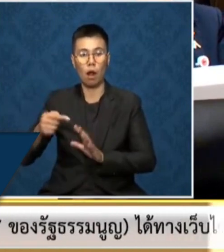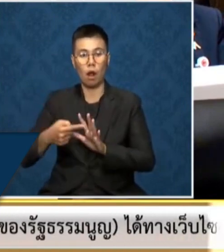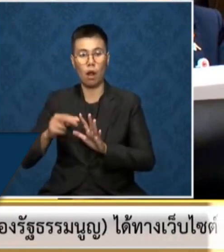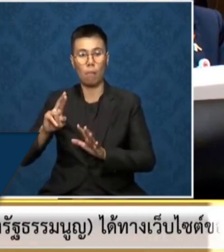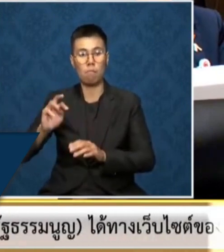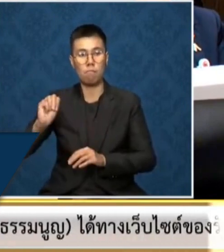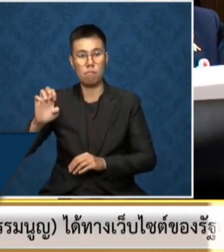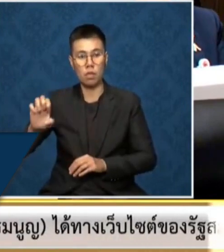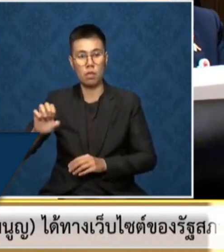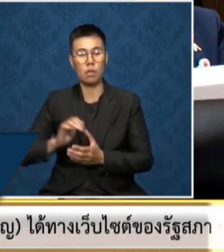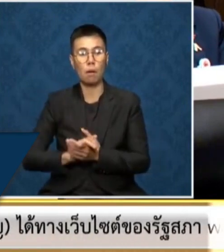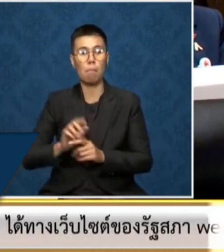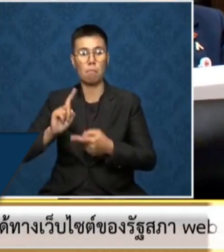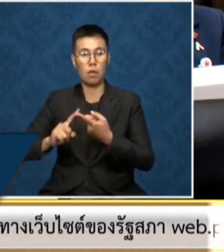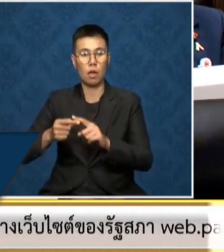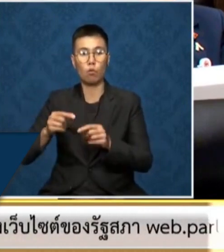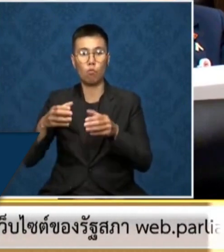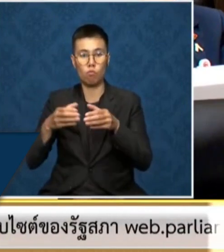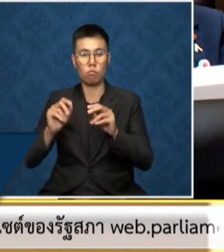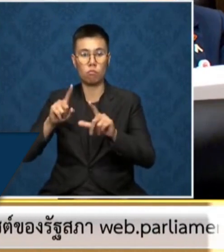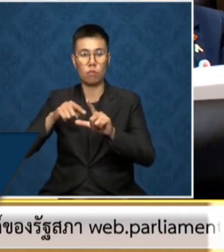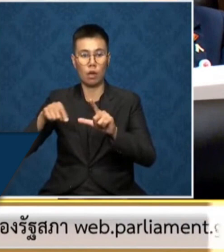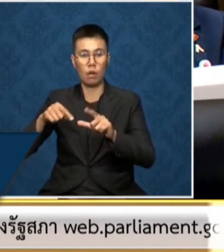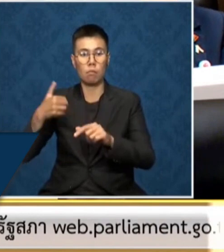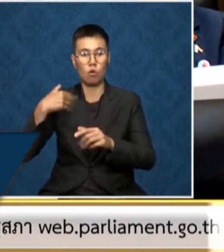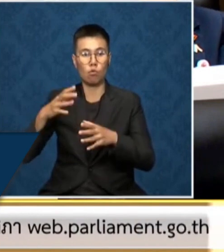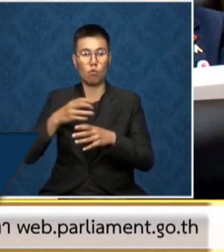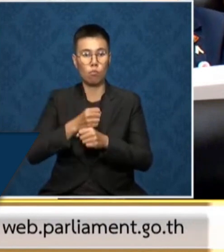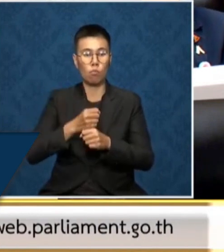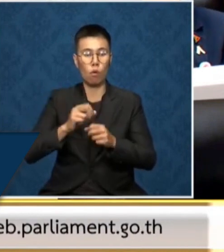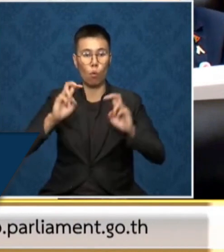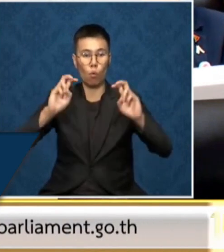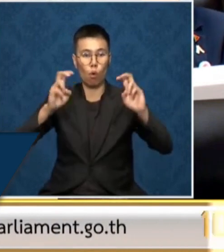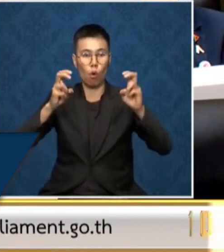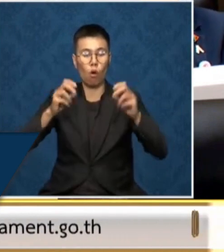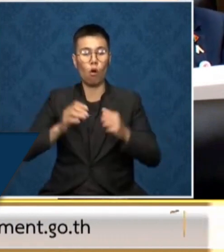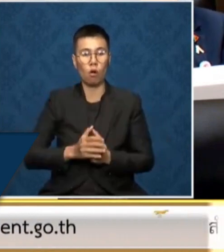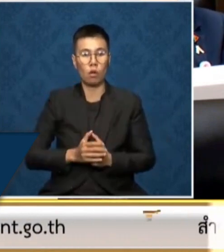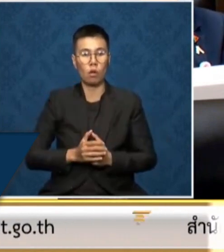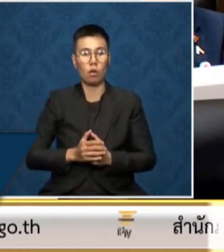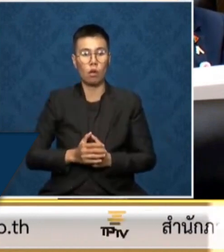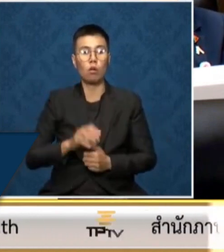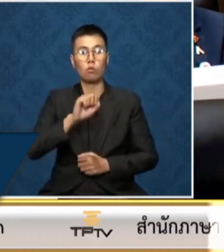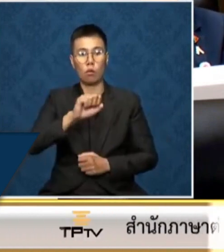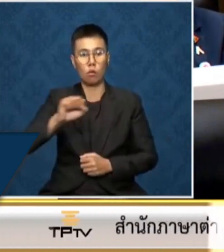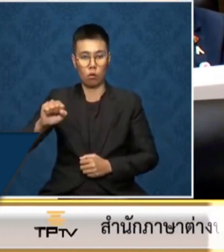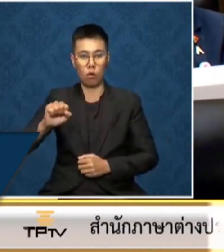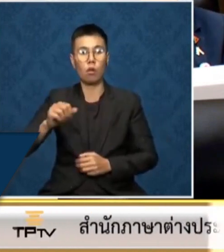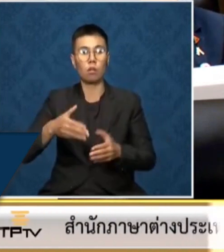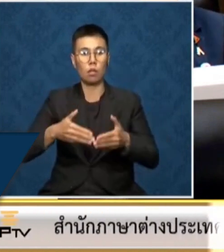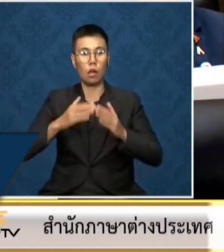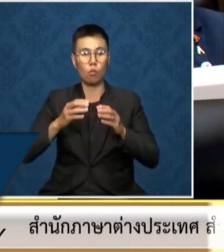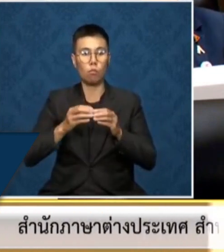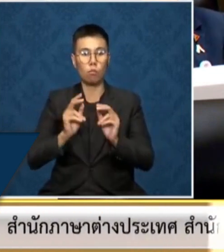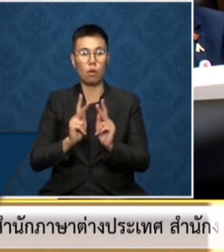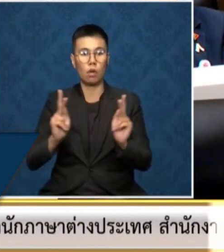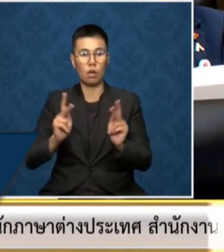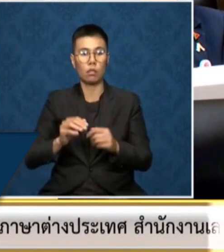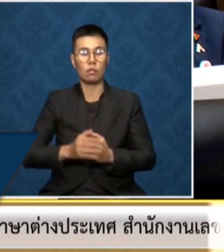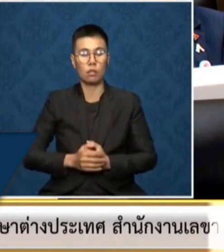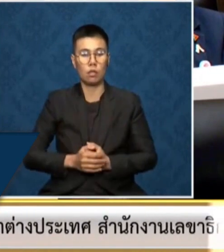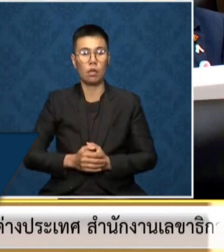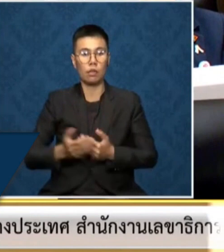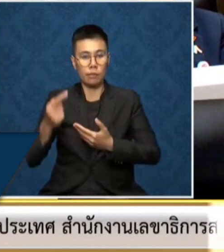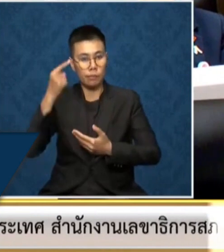ชิก กรายท่จพก Penguin ครับให้เป็ผู้สรุปยะติในปเด็ดเรื่องขอให้สั sitzendomสดิก ficaไห